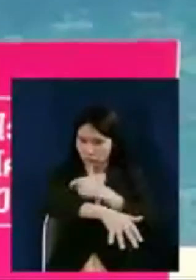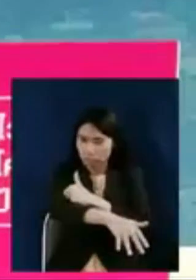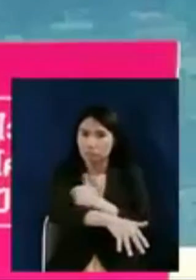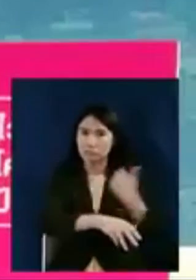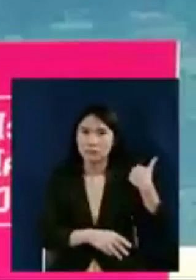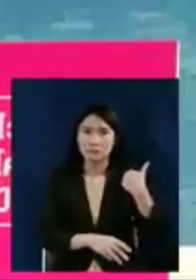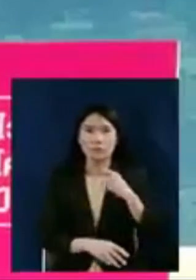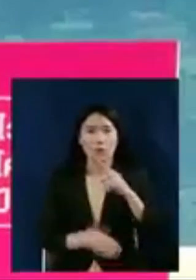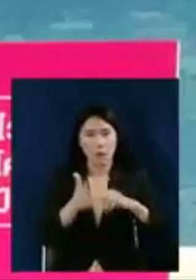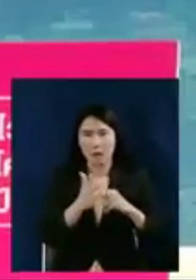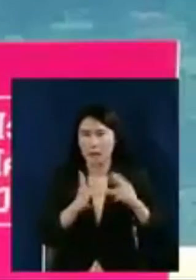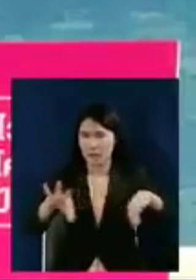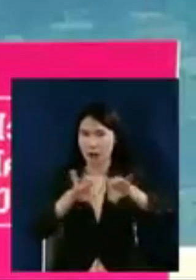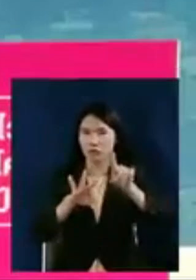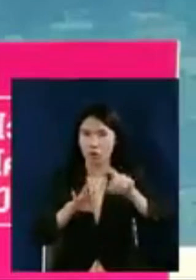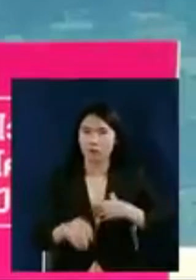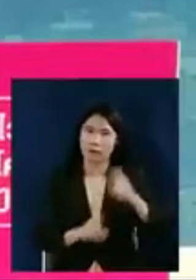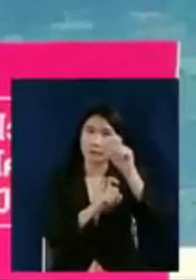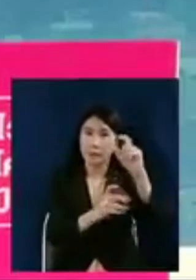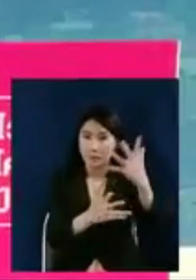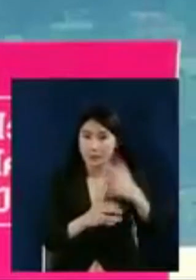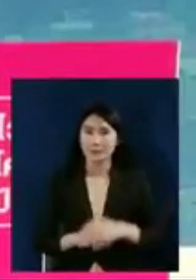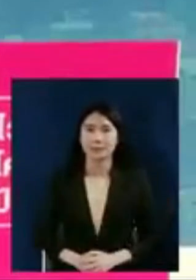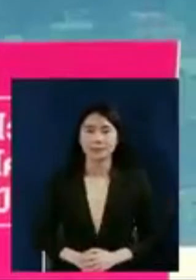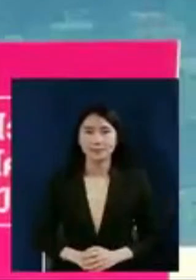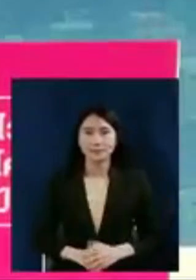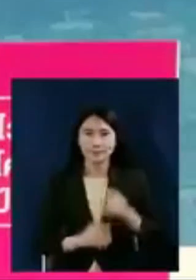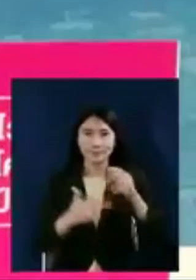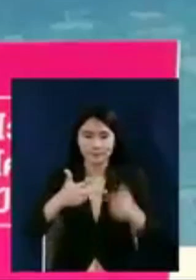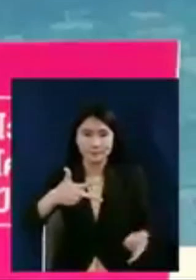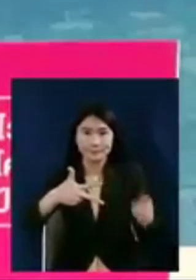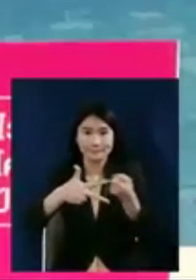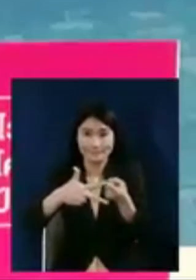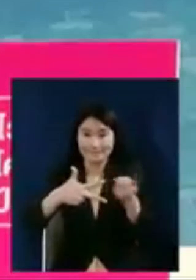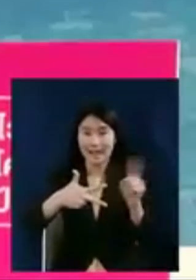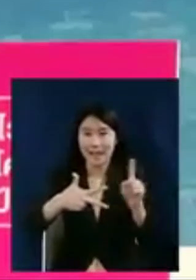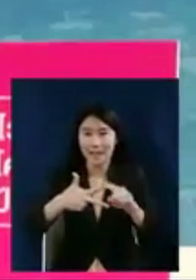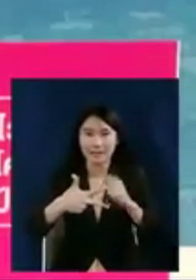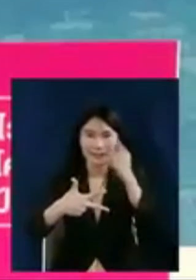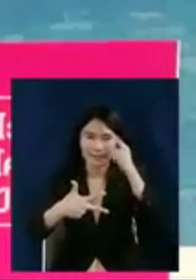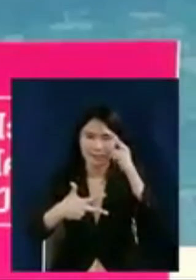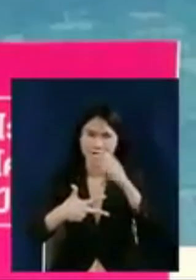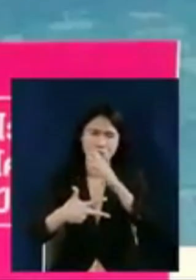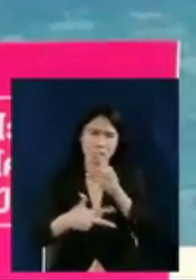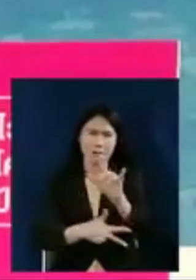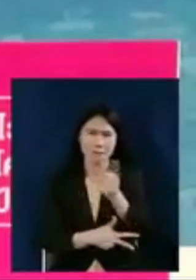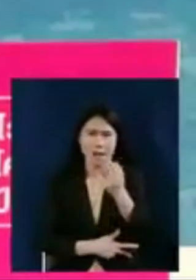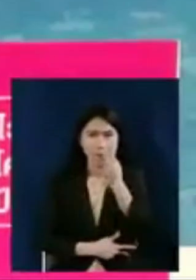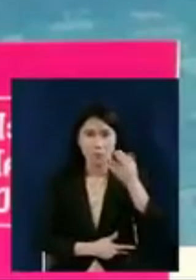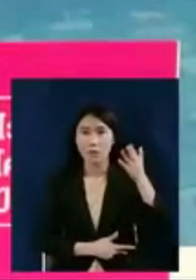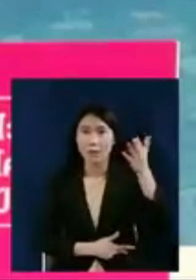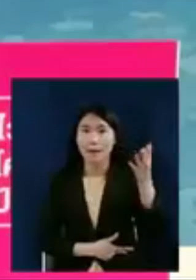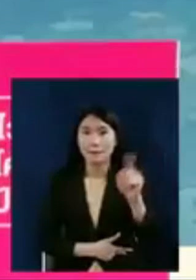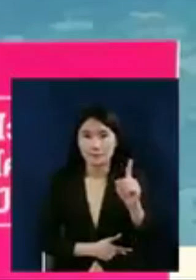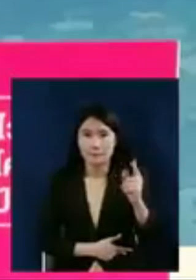ถึงวิธีการผลิตวัคซีนในปัจจุบันว่ายังไงบ้างคืออย่างเช่นว่าชนิดที่ 1นี้คือที่